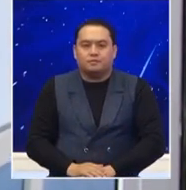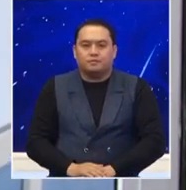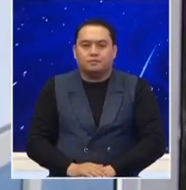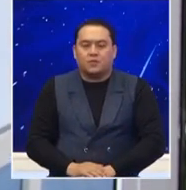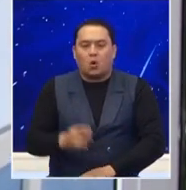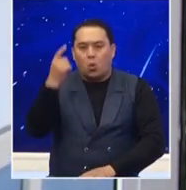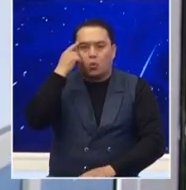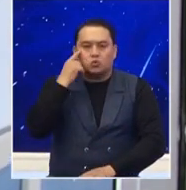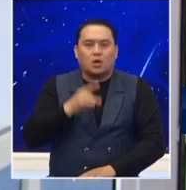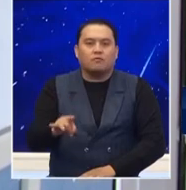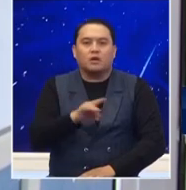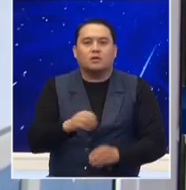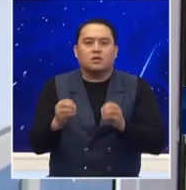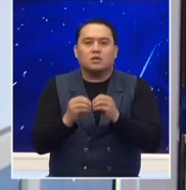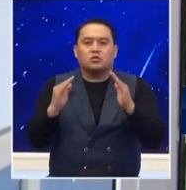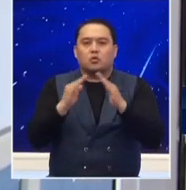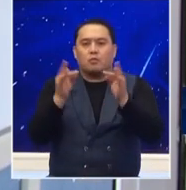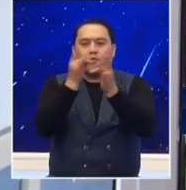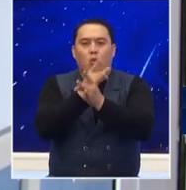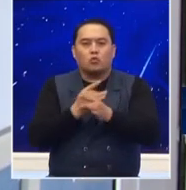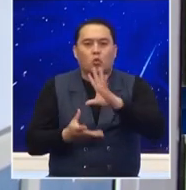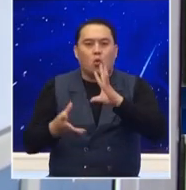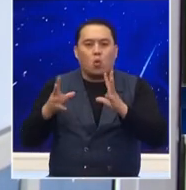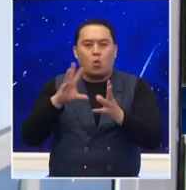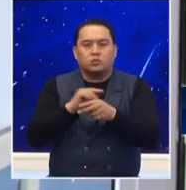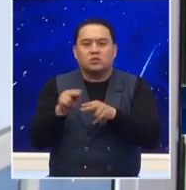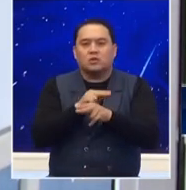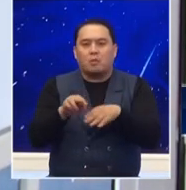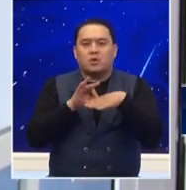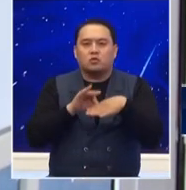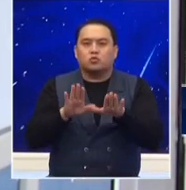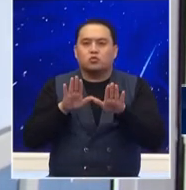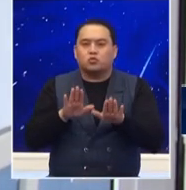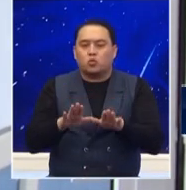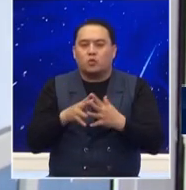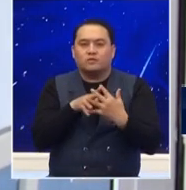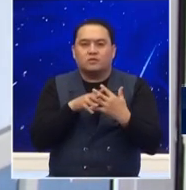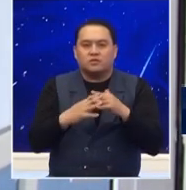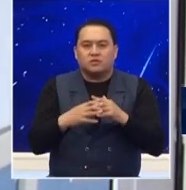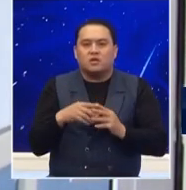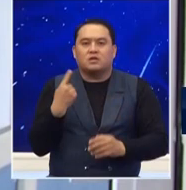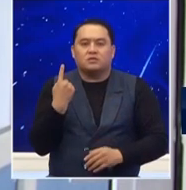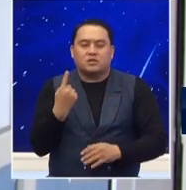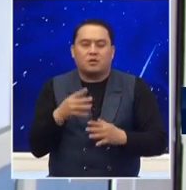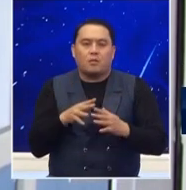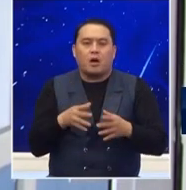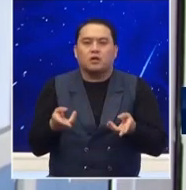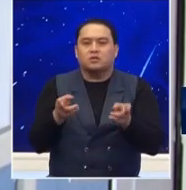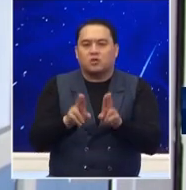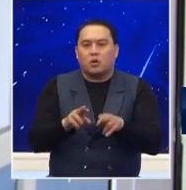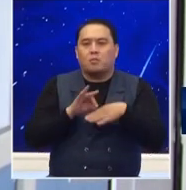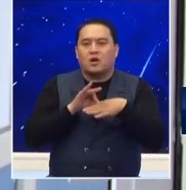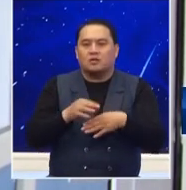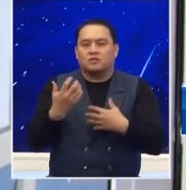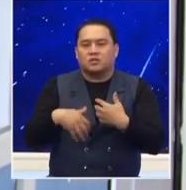В Коксутском районе есть 10 домов культуры. Из общего числа капитальный ремонт проходит лишь ДК в селе имени Злихи Тамшибаевой. Остальные объекты